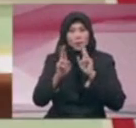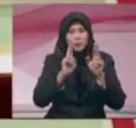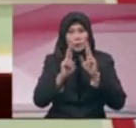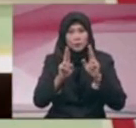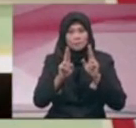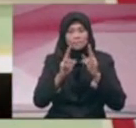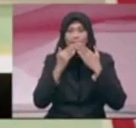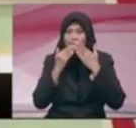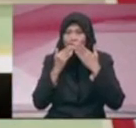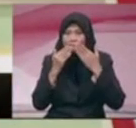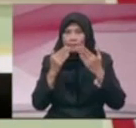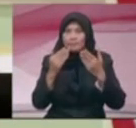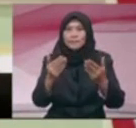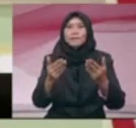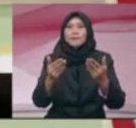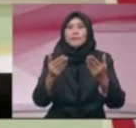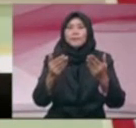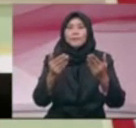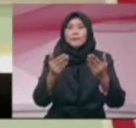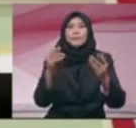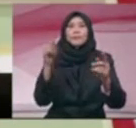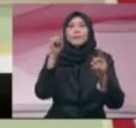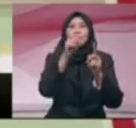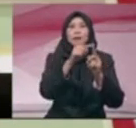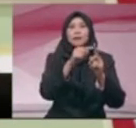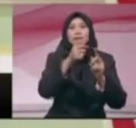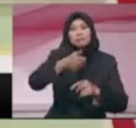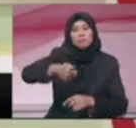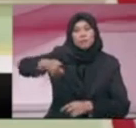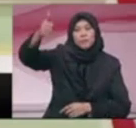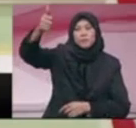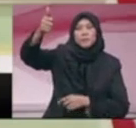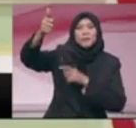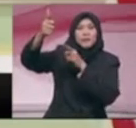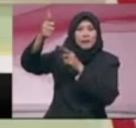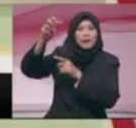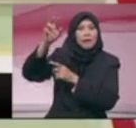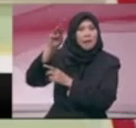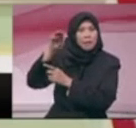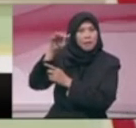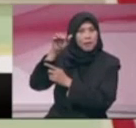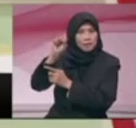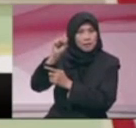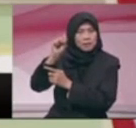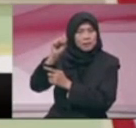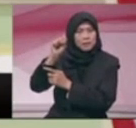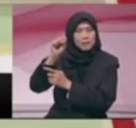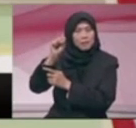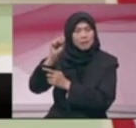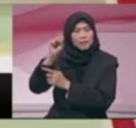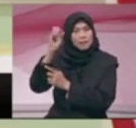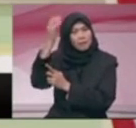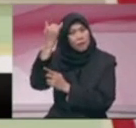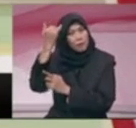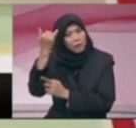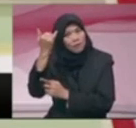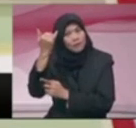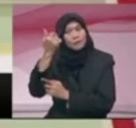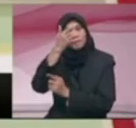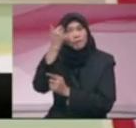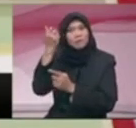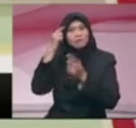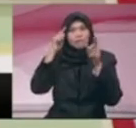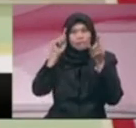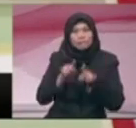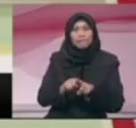saya ingin mengucapkan penghargaan dan terima kasih kepada pengurusan Malaysia Airlines Berhad di atas